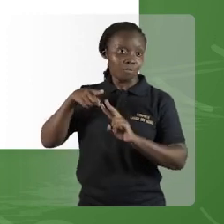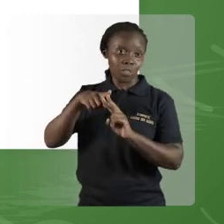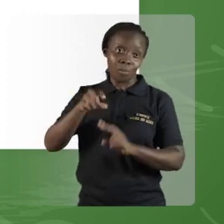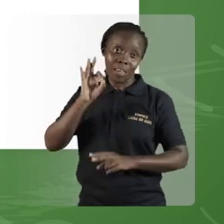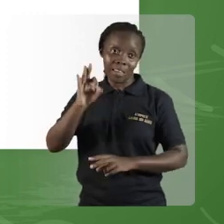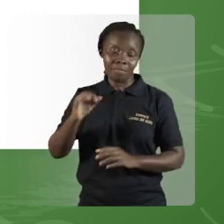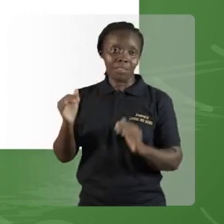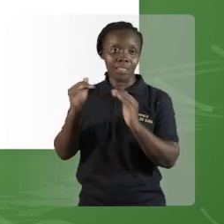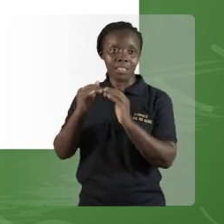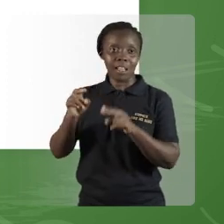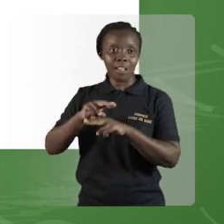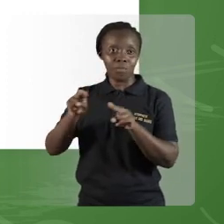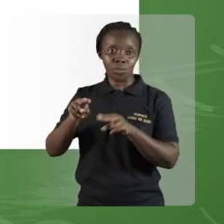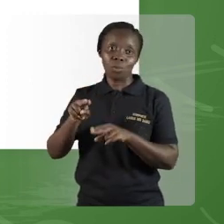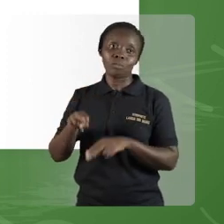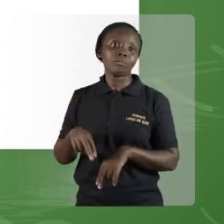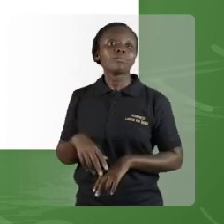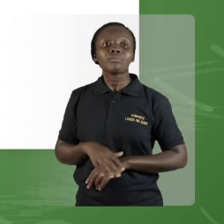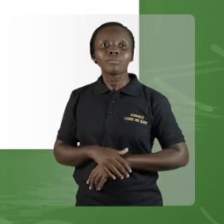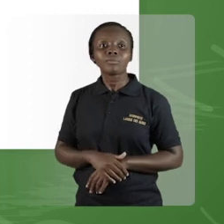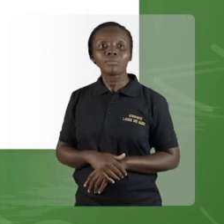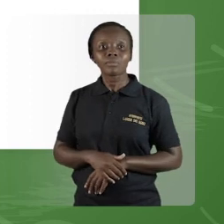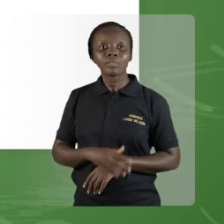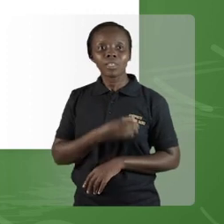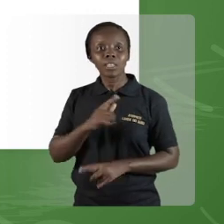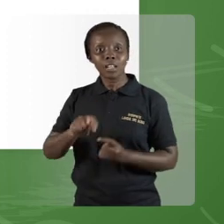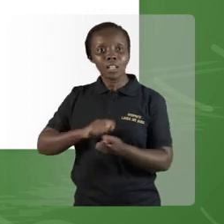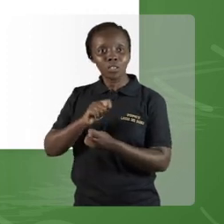moments des forces soit nulle.